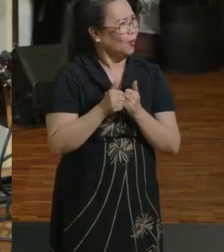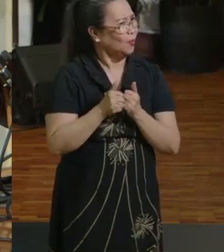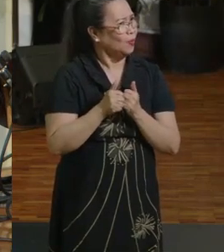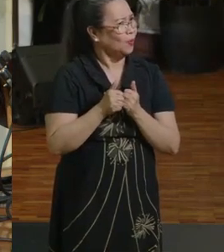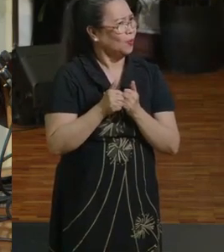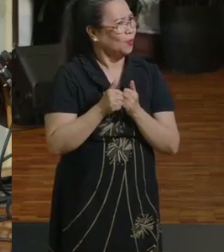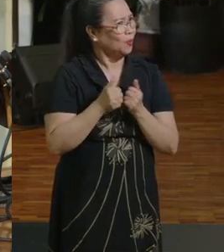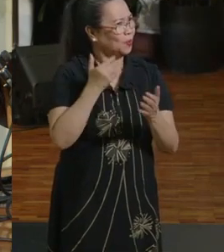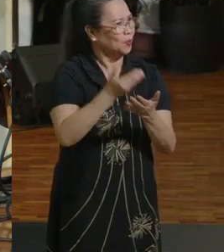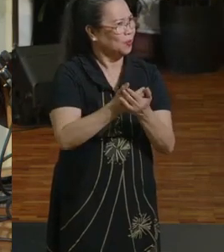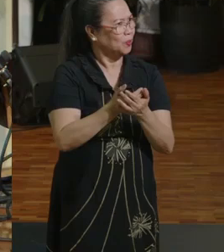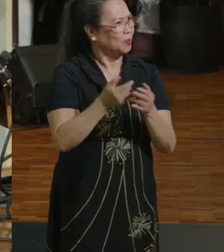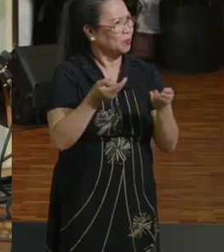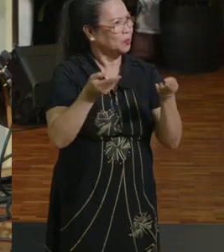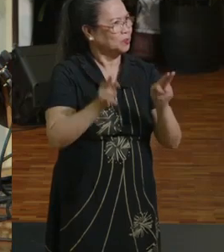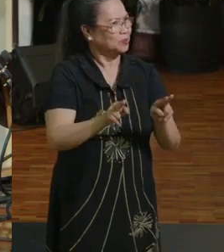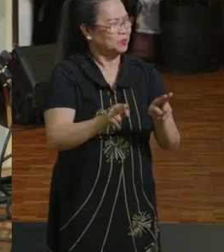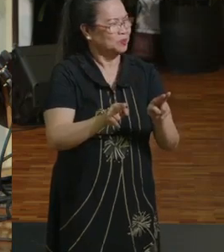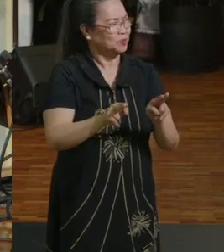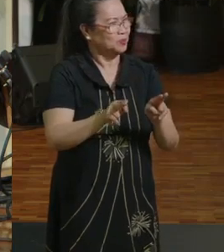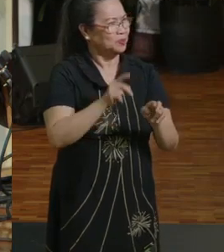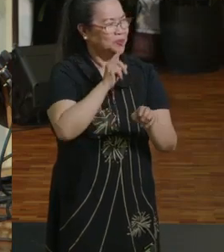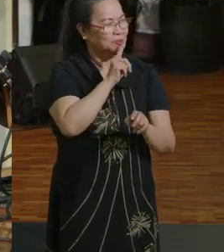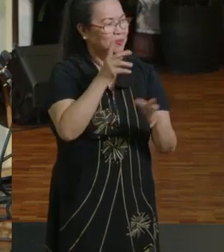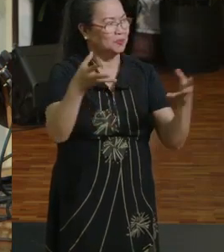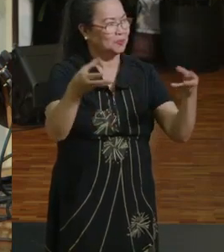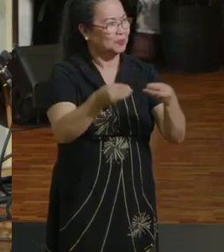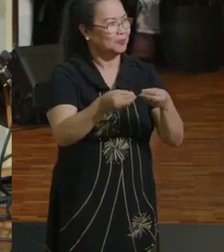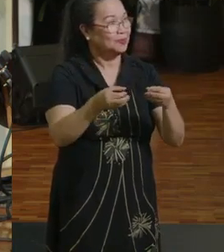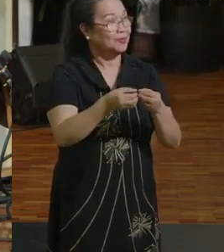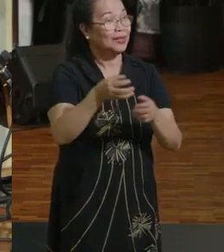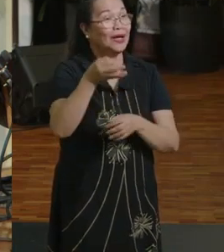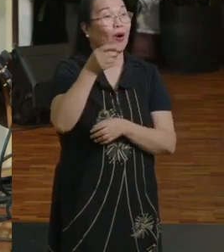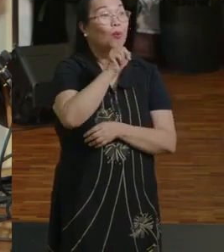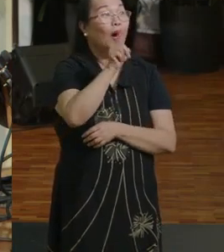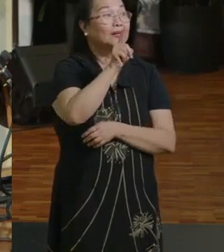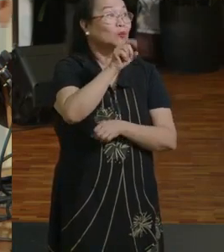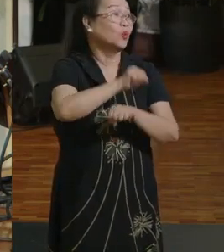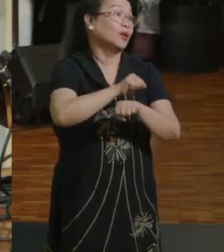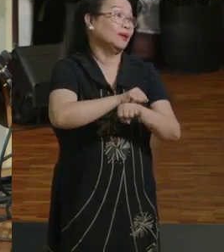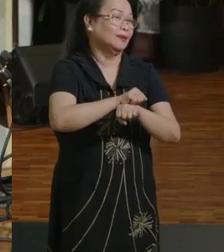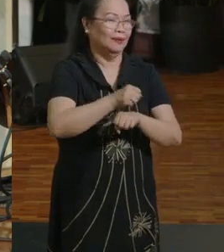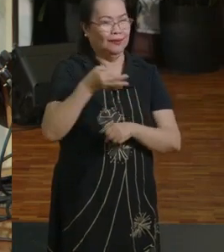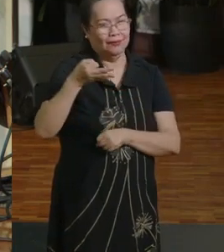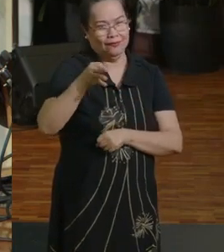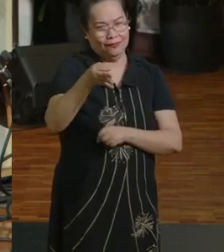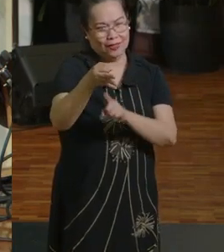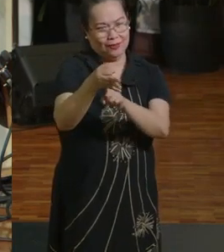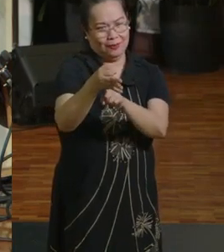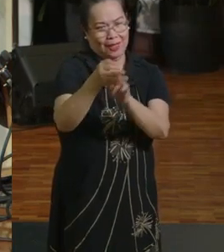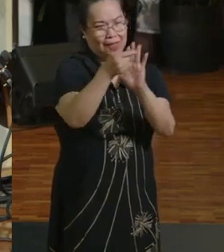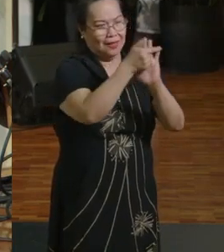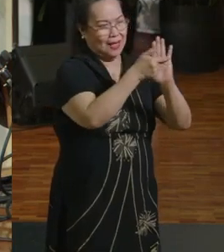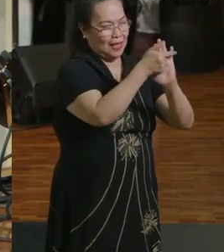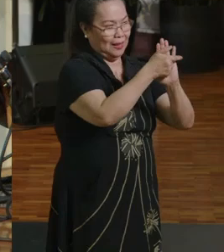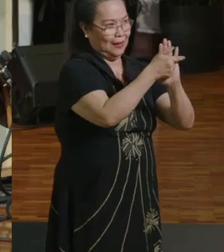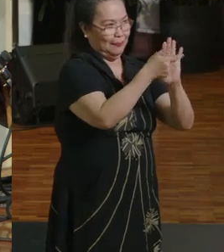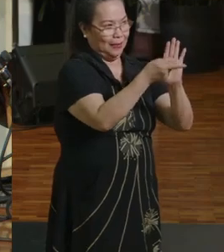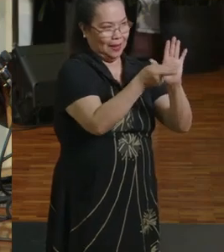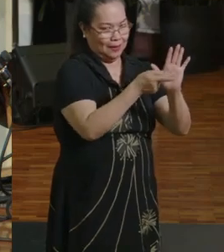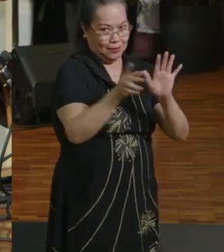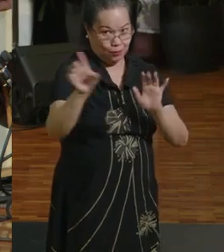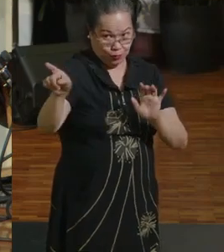ganon? E tignan nyo composition nila. Mga mangingisda sa Galilee.